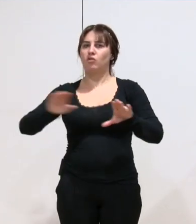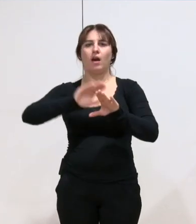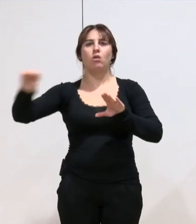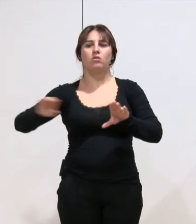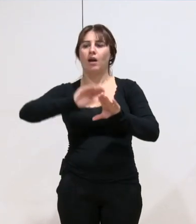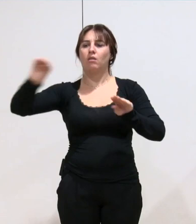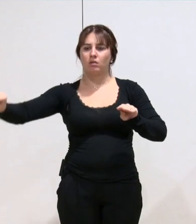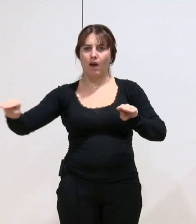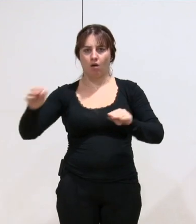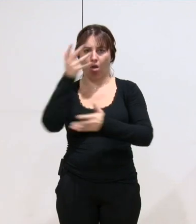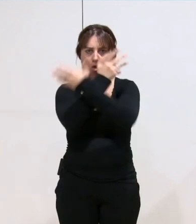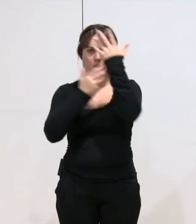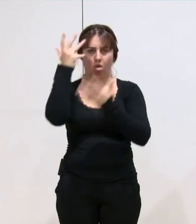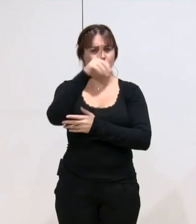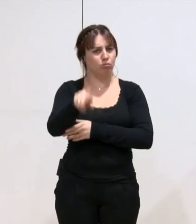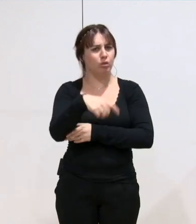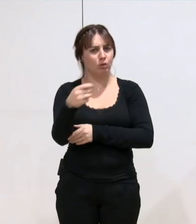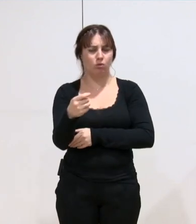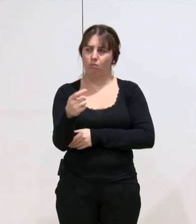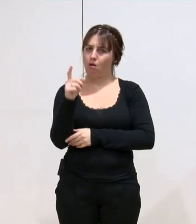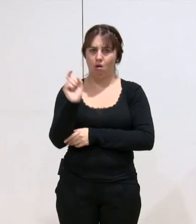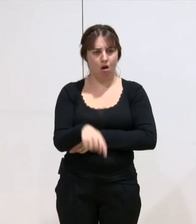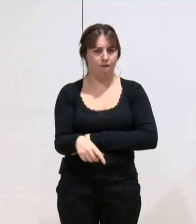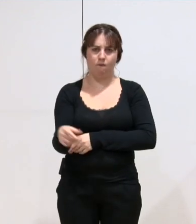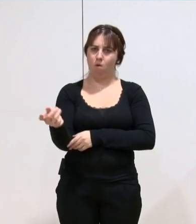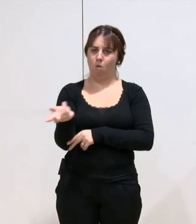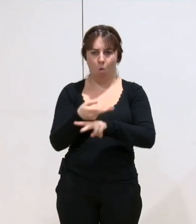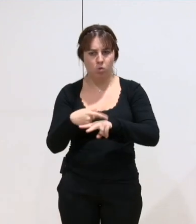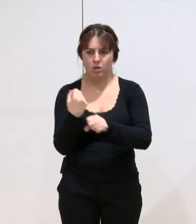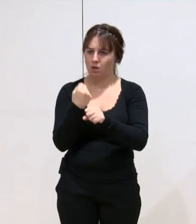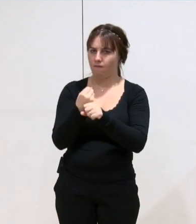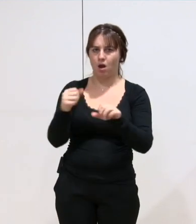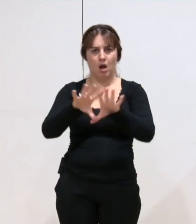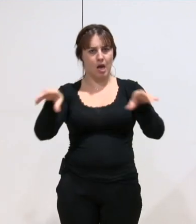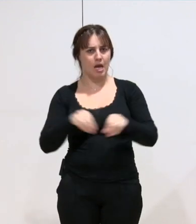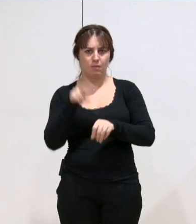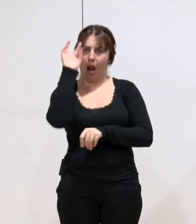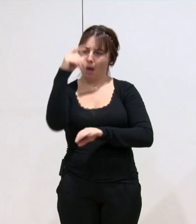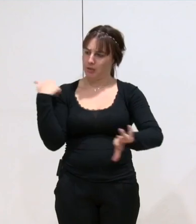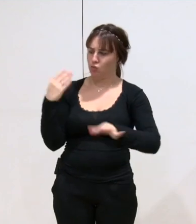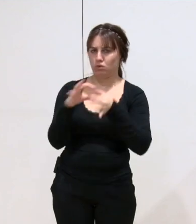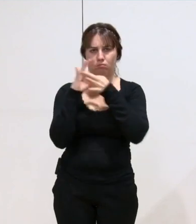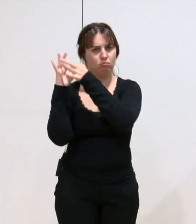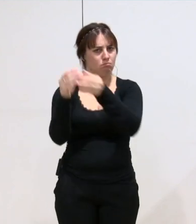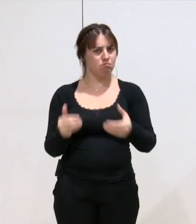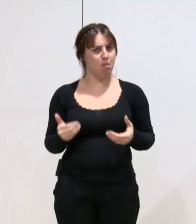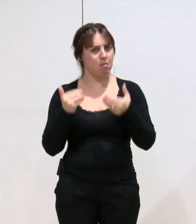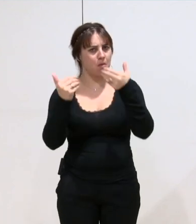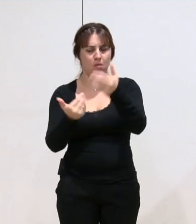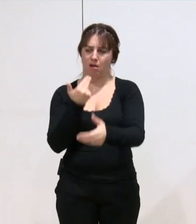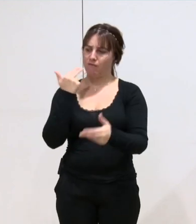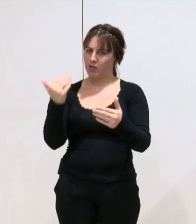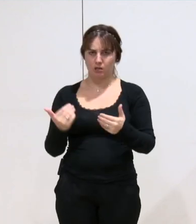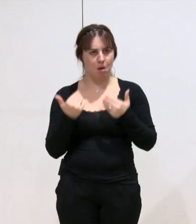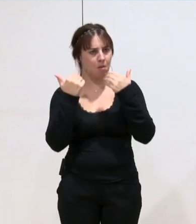perturbants, et les moyens de travailler et de conserver leurs équipes de travail et leur efficacité